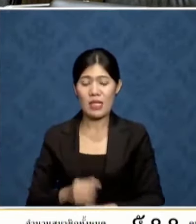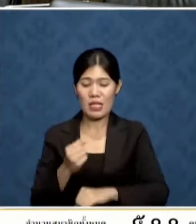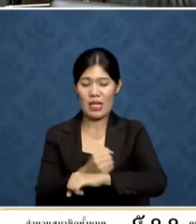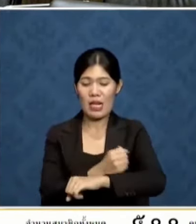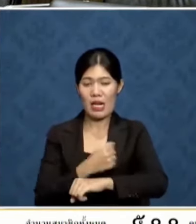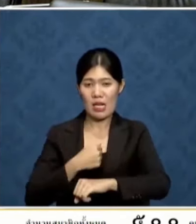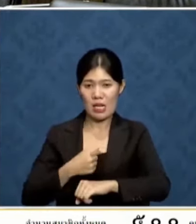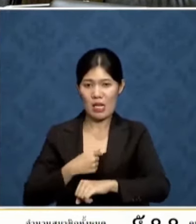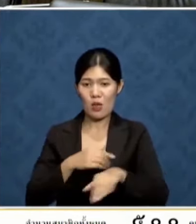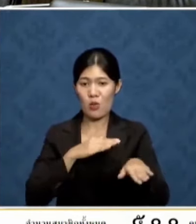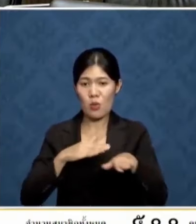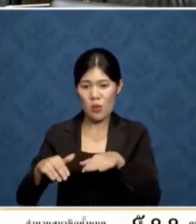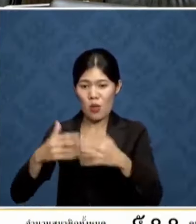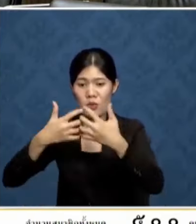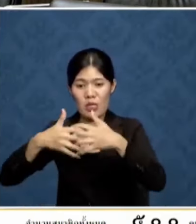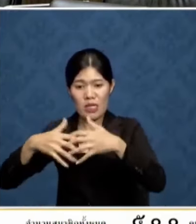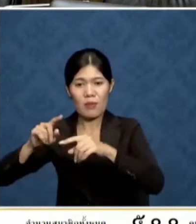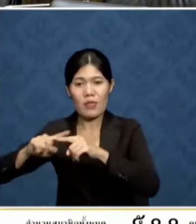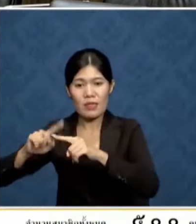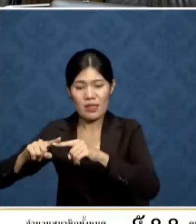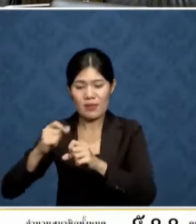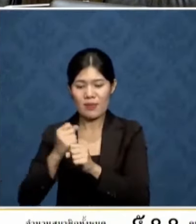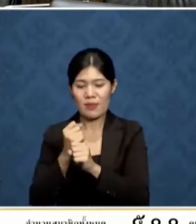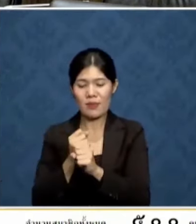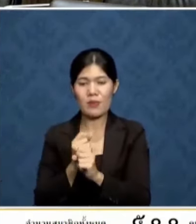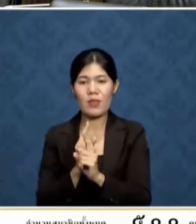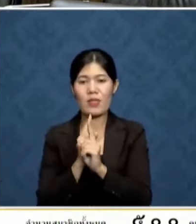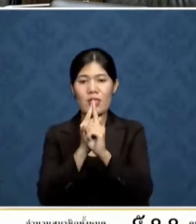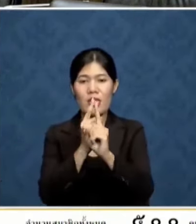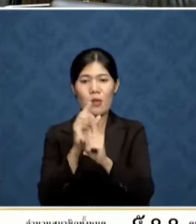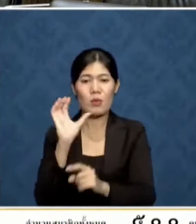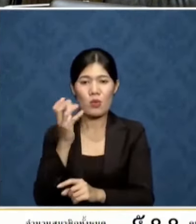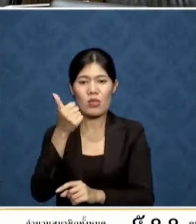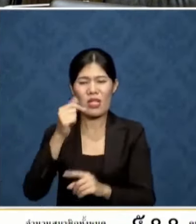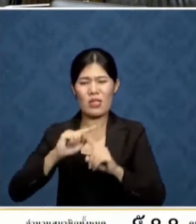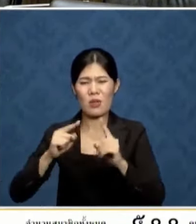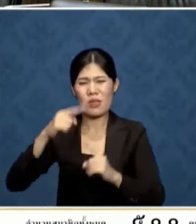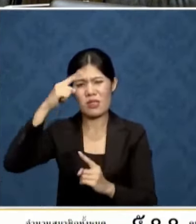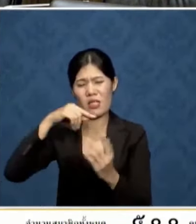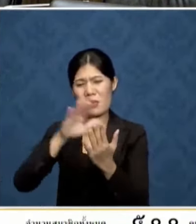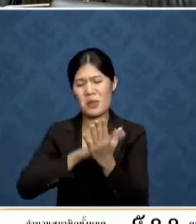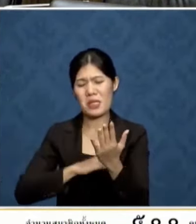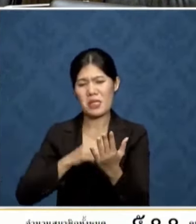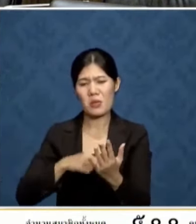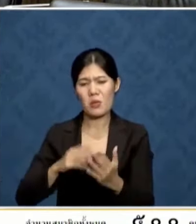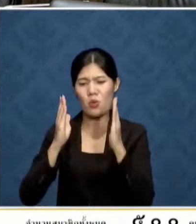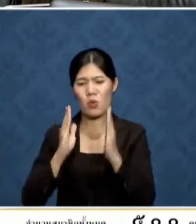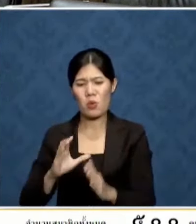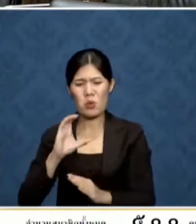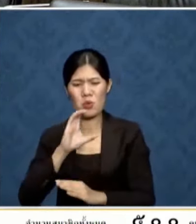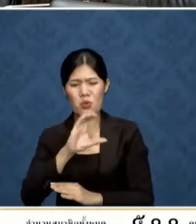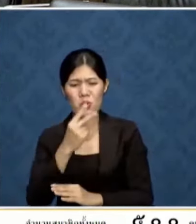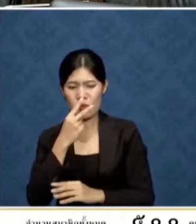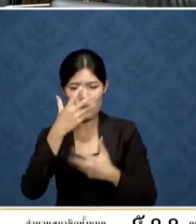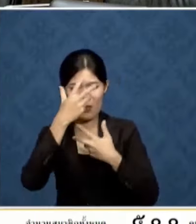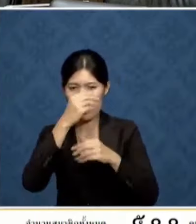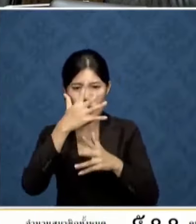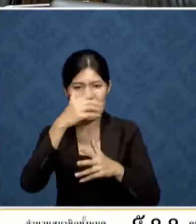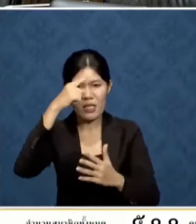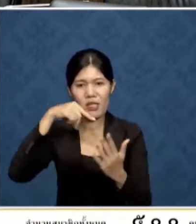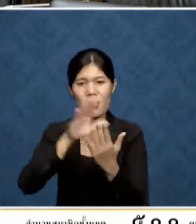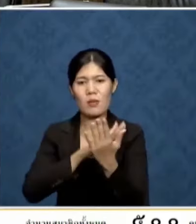ได้เพื่อกระตุ้นนักลงทุนจากต่างประเทศจนปัจจุบันครับไทยไม่ใช่ประเทศที่น่าสนใจสำหรับนักลงทุนแล้วครับแล้วก็ต้องสู้บนฐานของค่าแรงขั้น